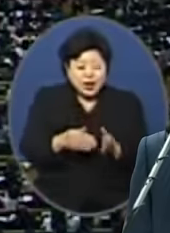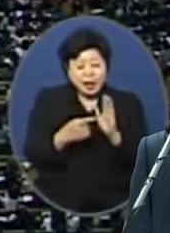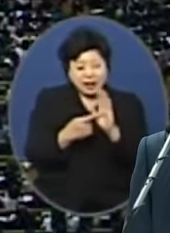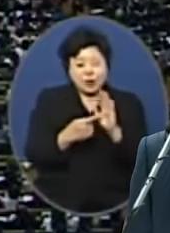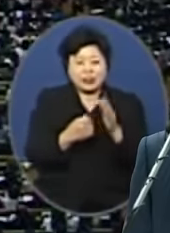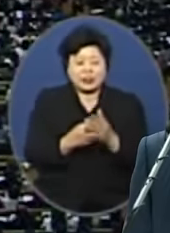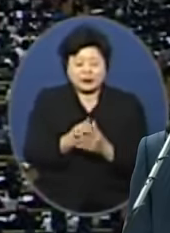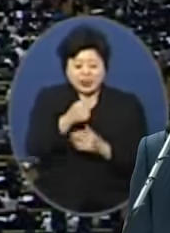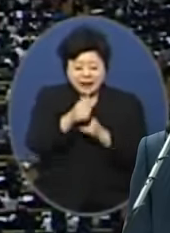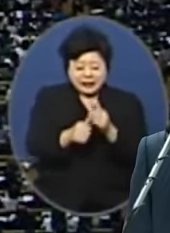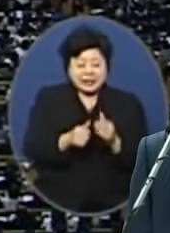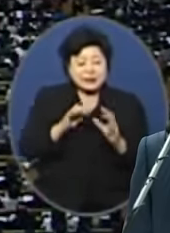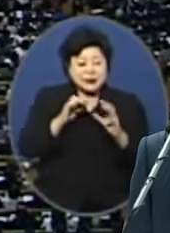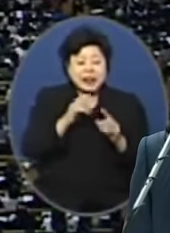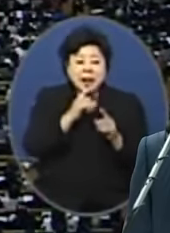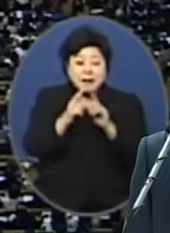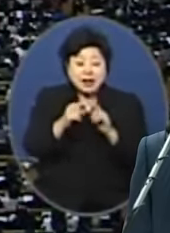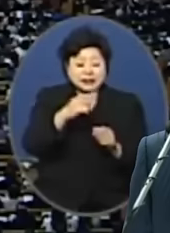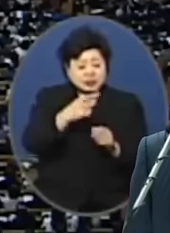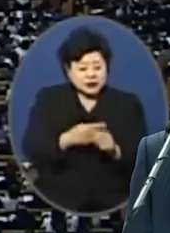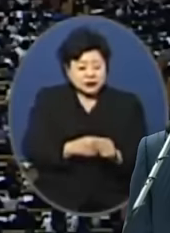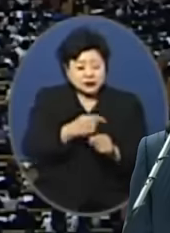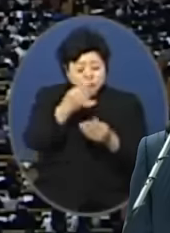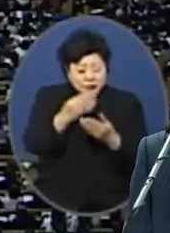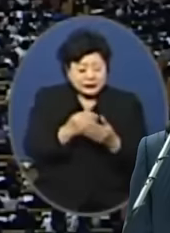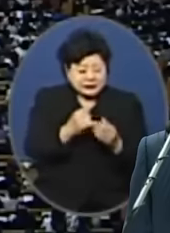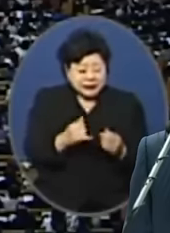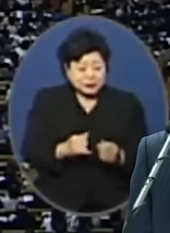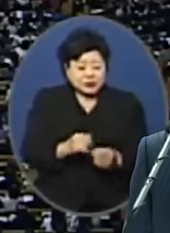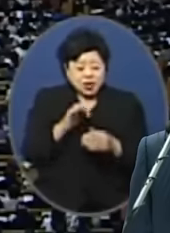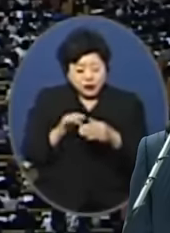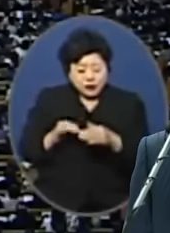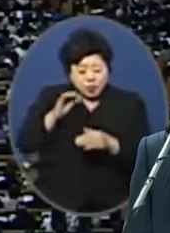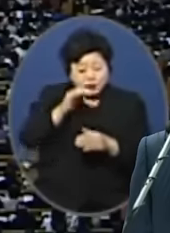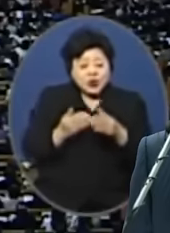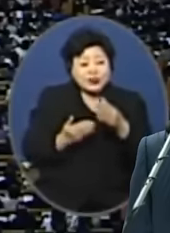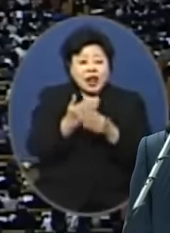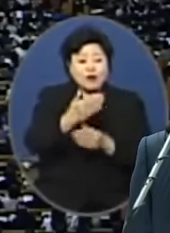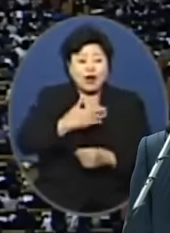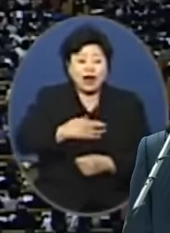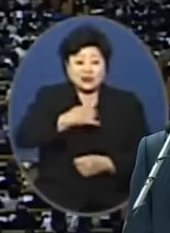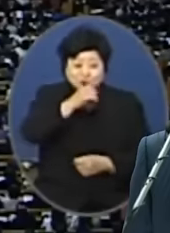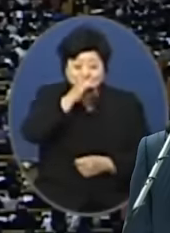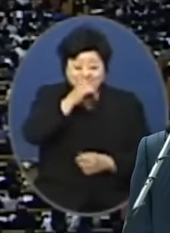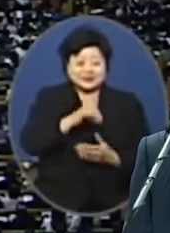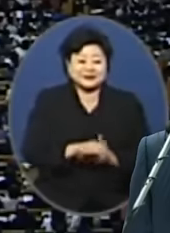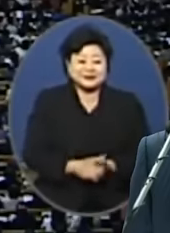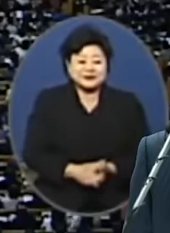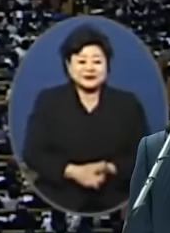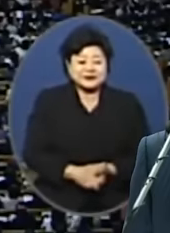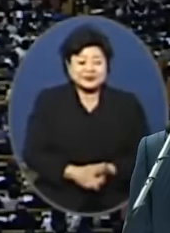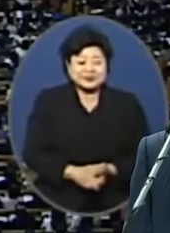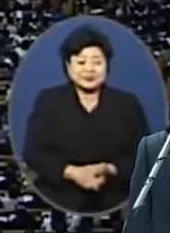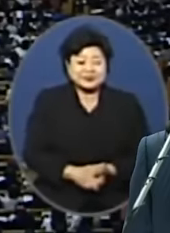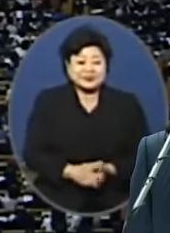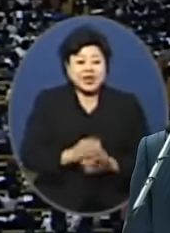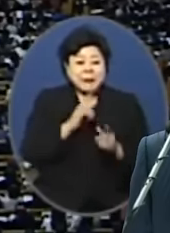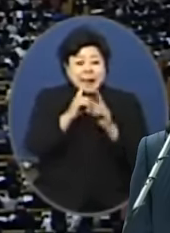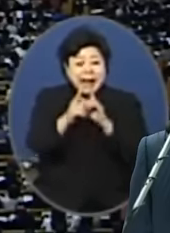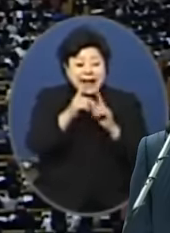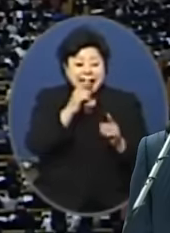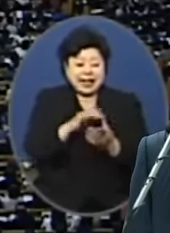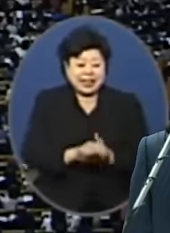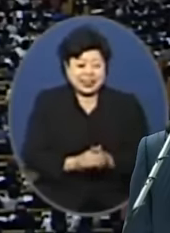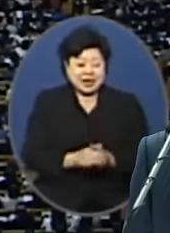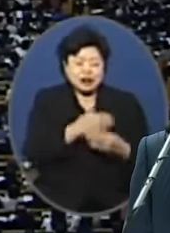때문에 하늘나라 은혜가 구원받은 사람은 넘쳐나오는 것을 늘 체험할 수 있는 것입니다. 이 말이